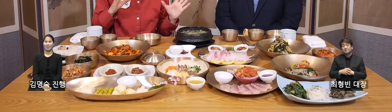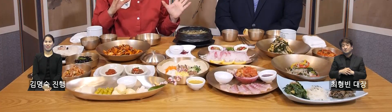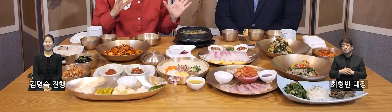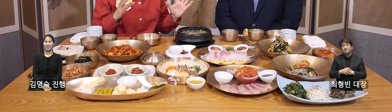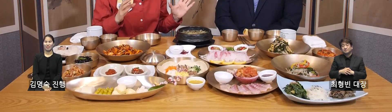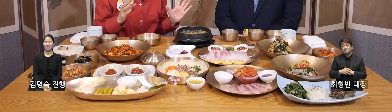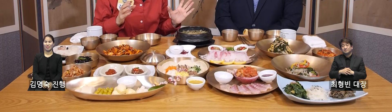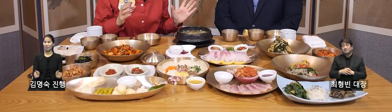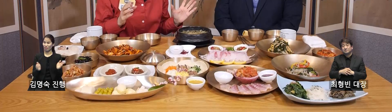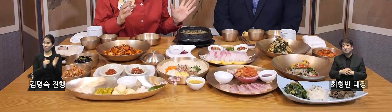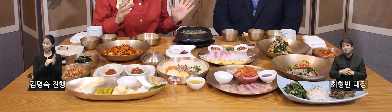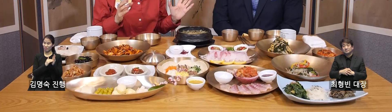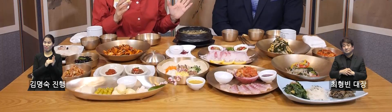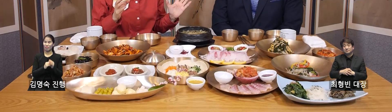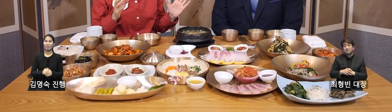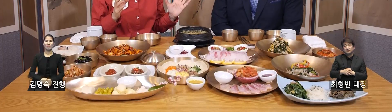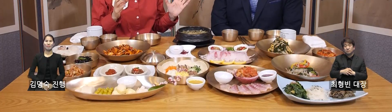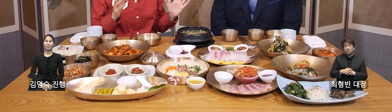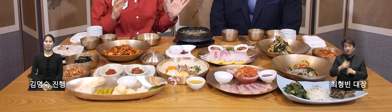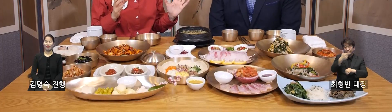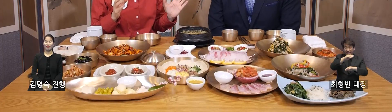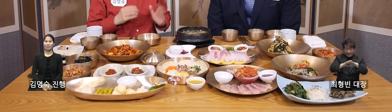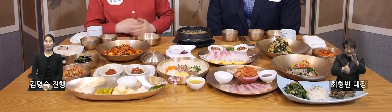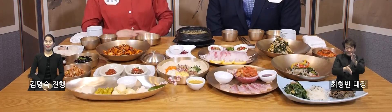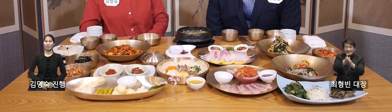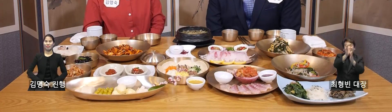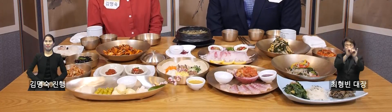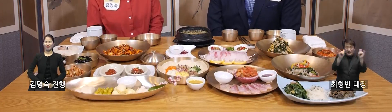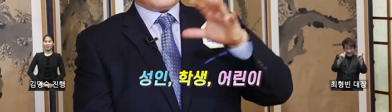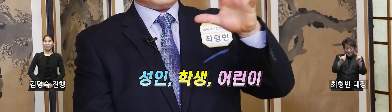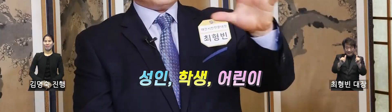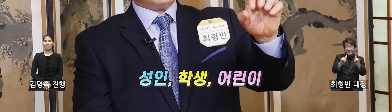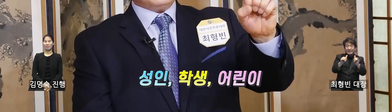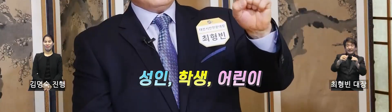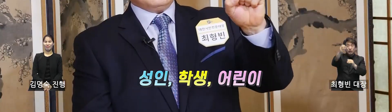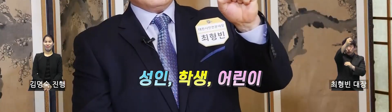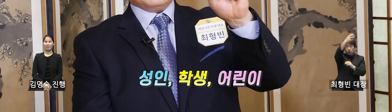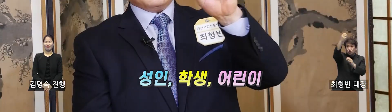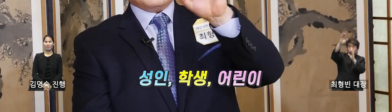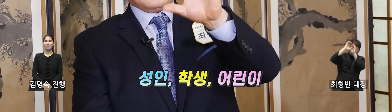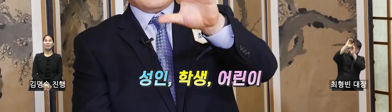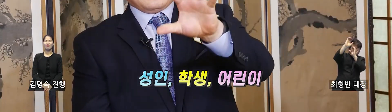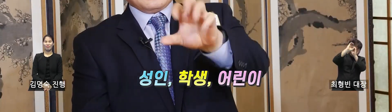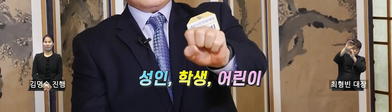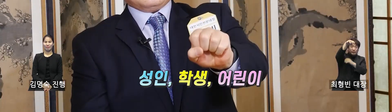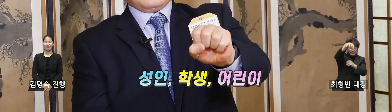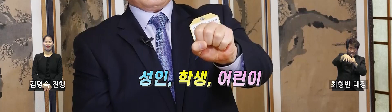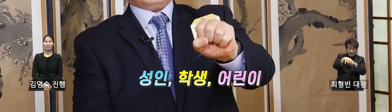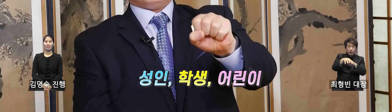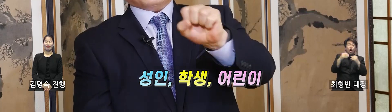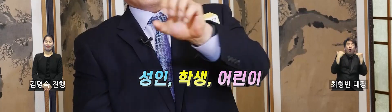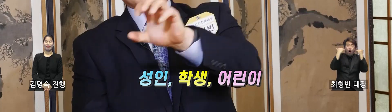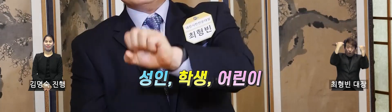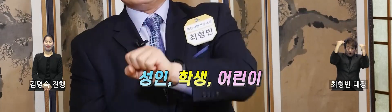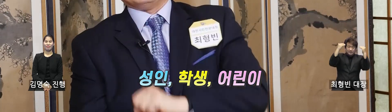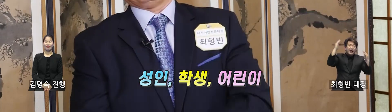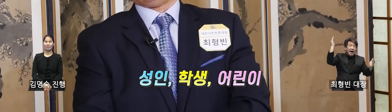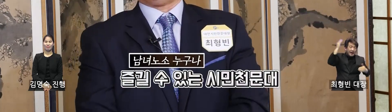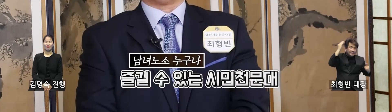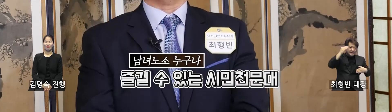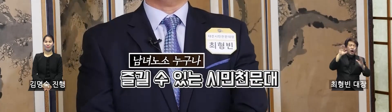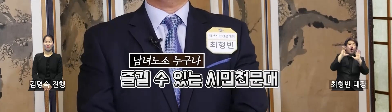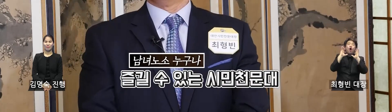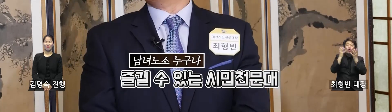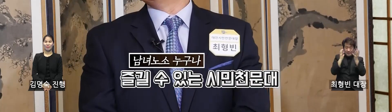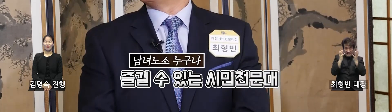그 시기 될까 아 대전시민 전문 되는 요 성인 학생 어린이가